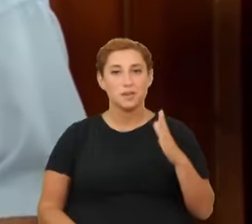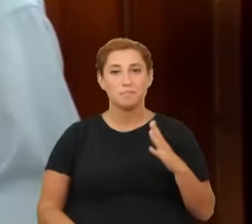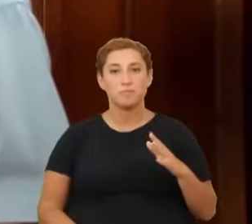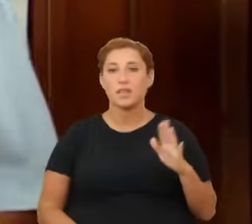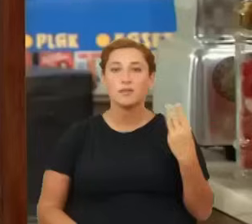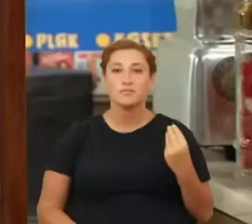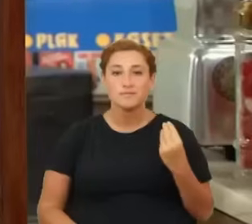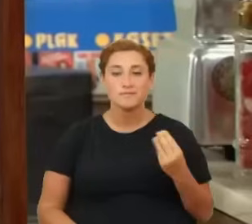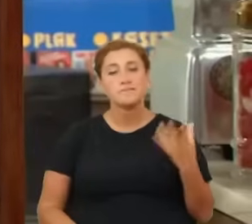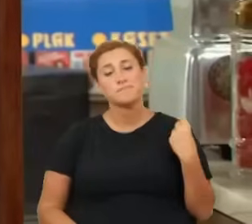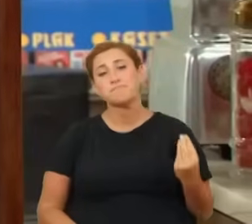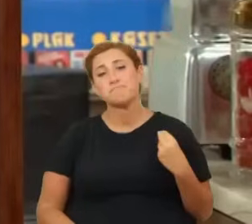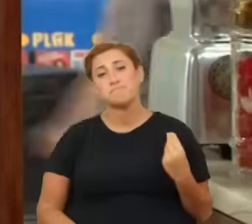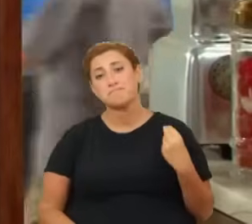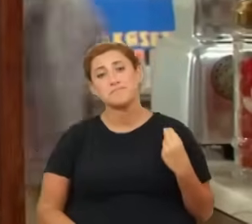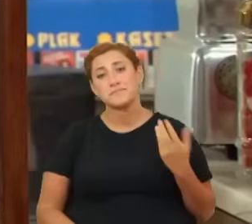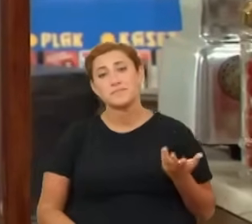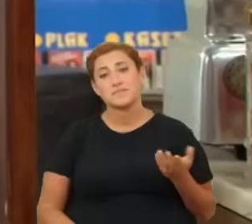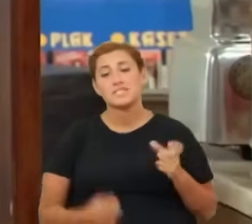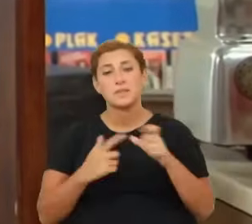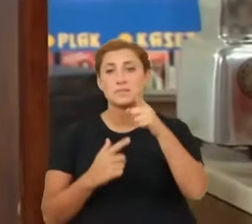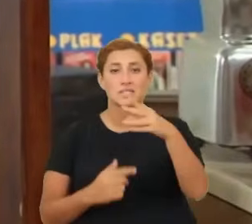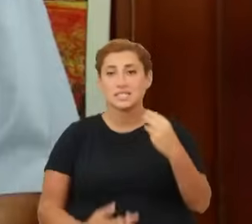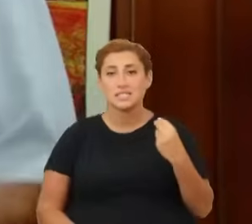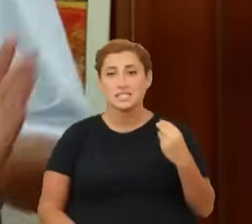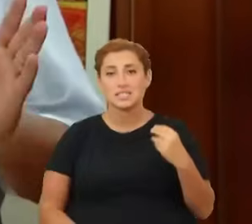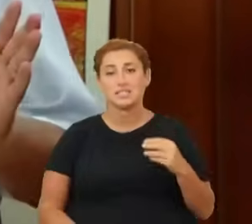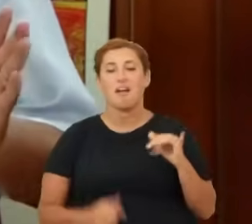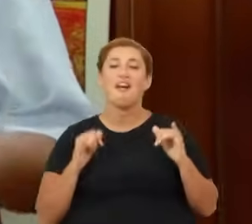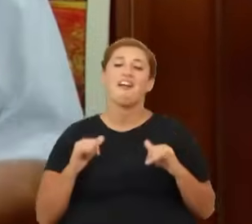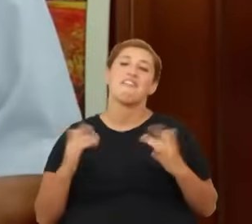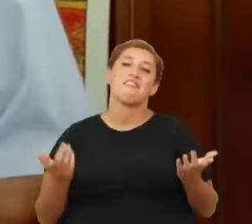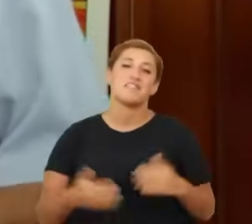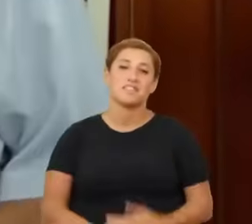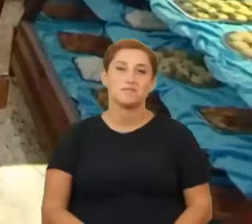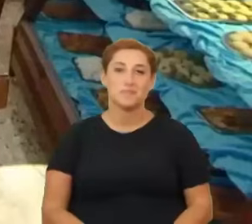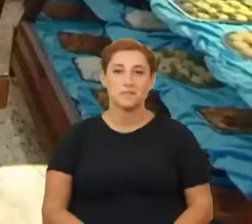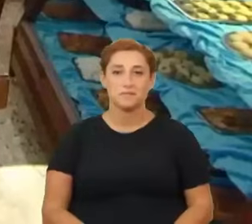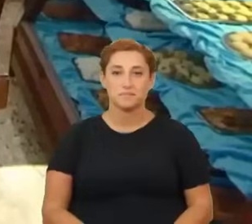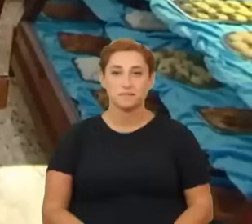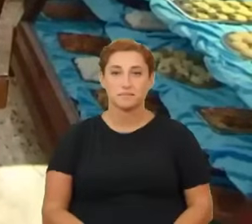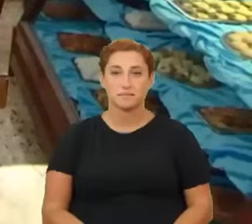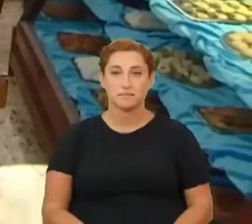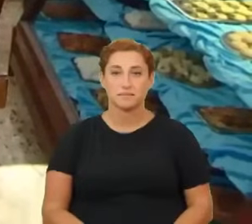Ne yapıyorsunuz be ya? İyiyim be. Sami Usta, siz nasılsınız? Aynı be ya.